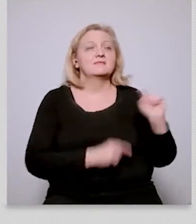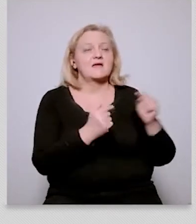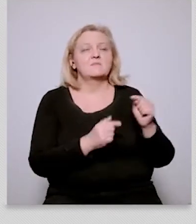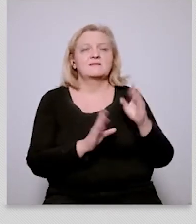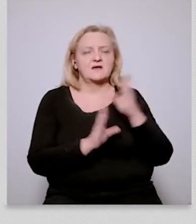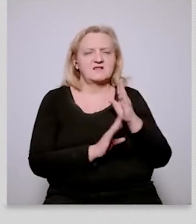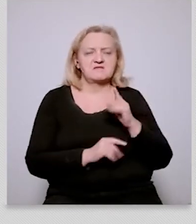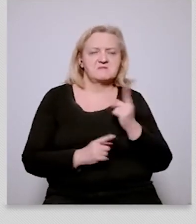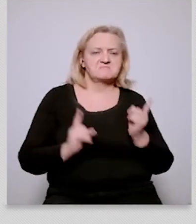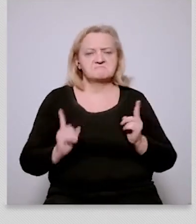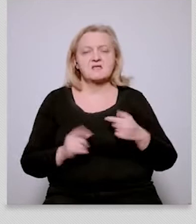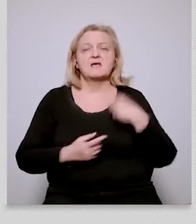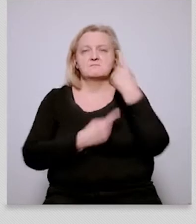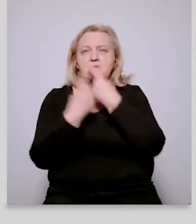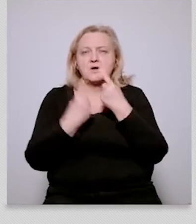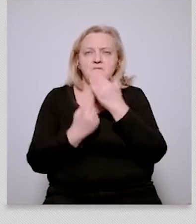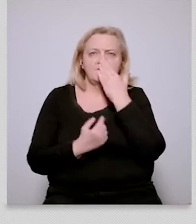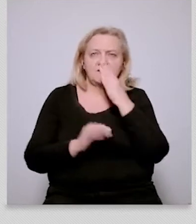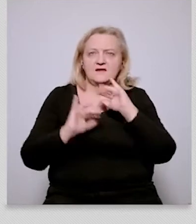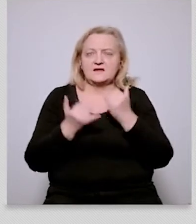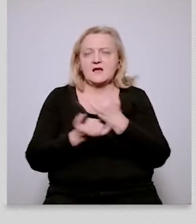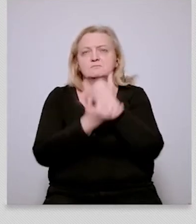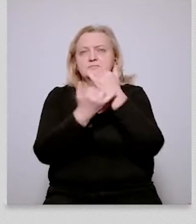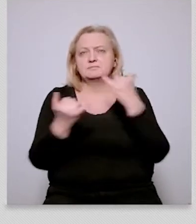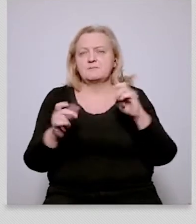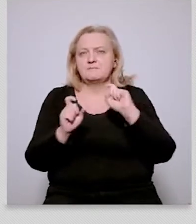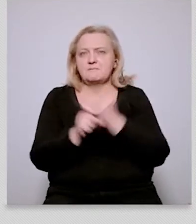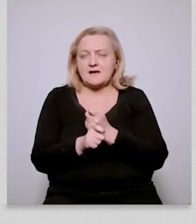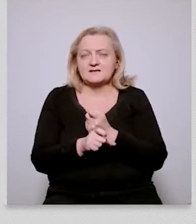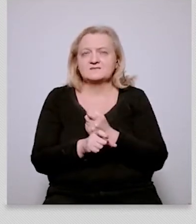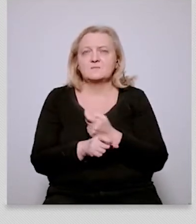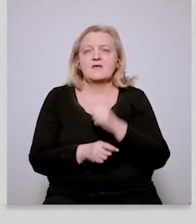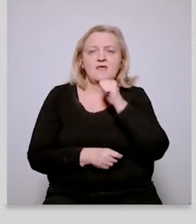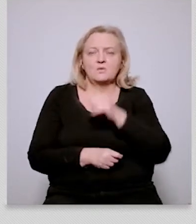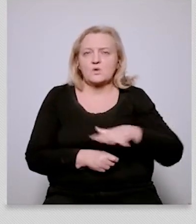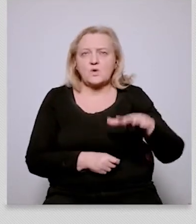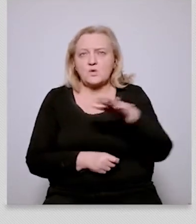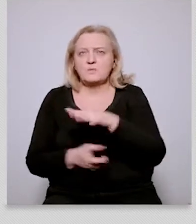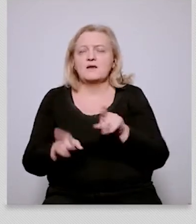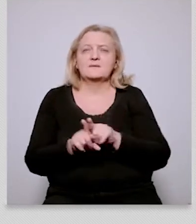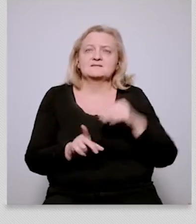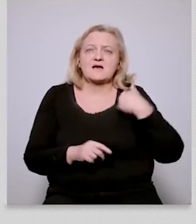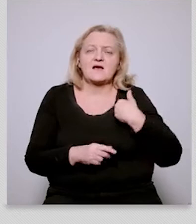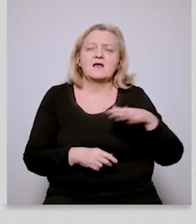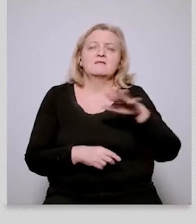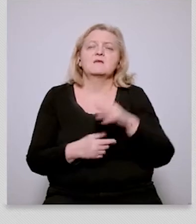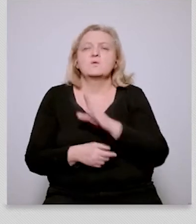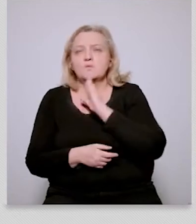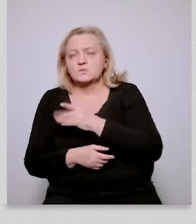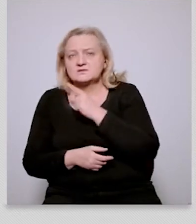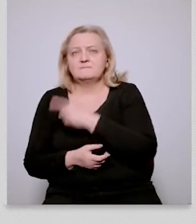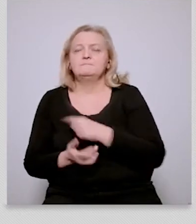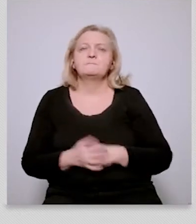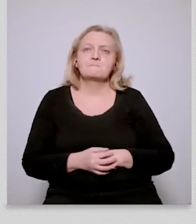zastanawialiśmy się o tym, jak to wyglądało w różnych krajach, w Europie, w Wielkiej Brytanii, Stanach Zjednoczonych